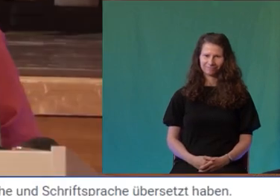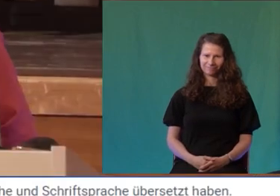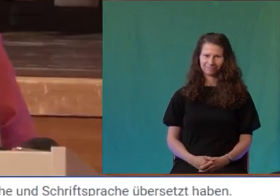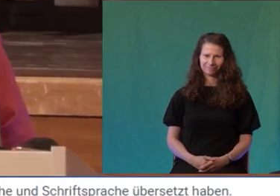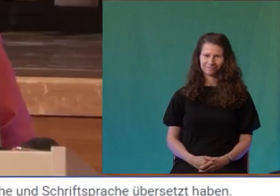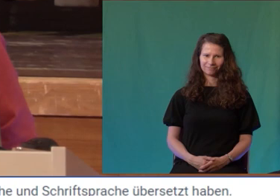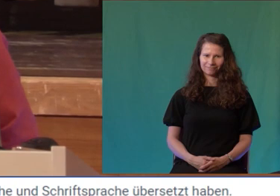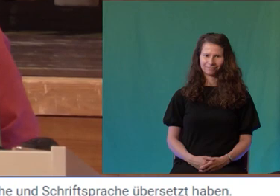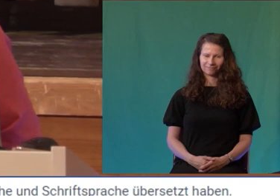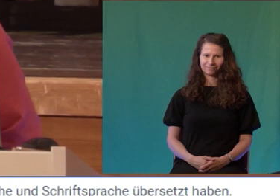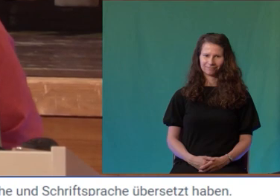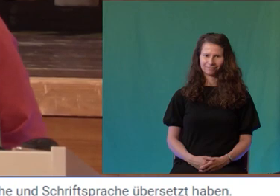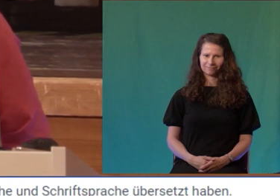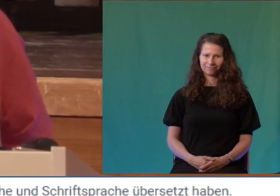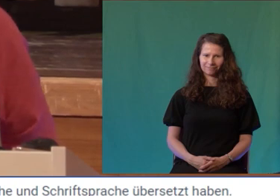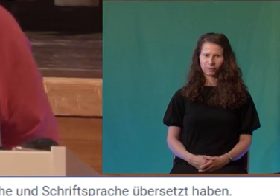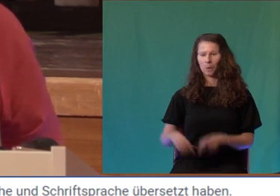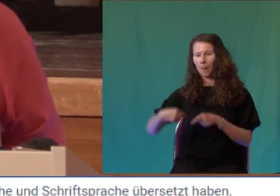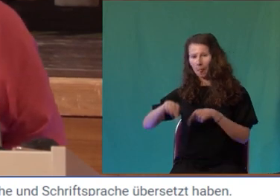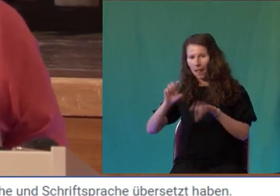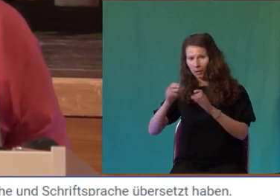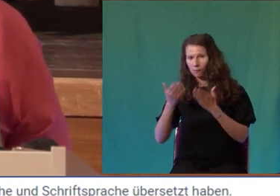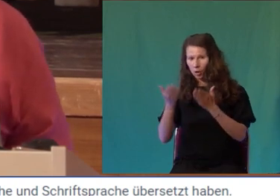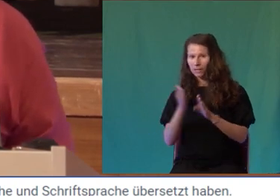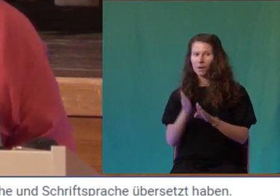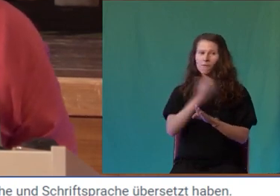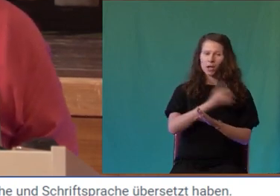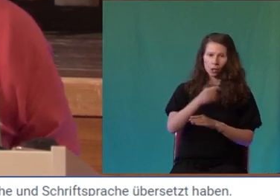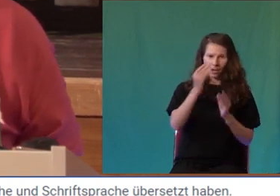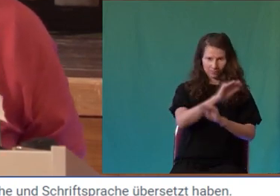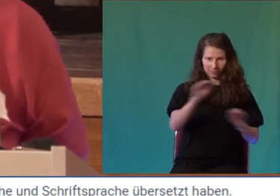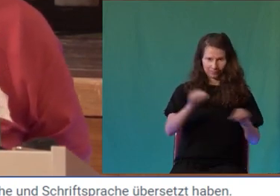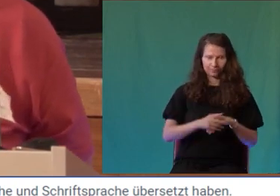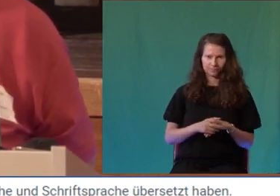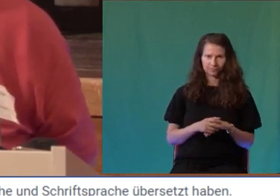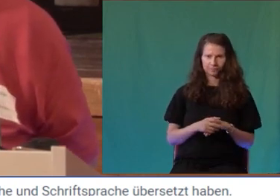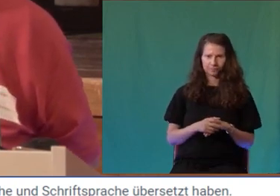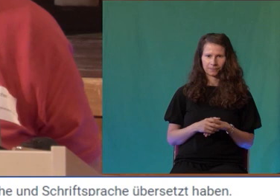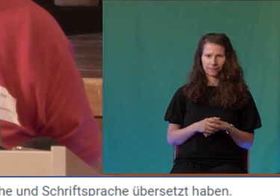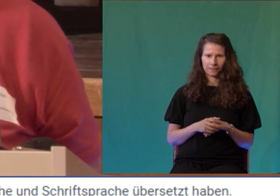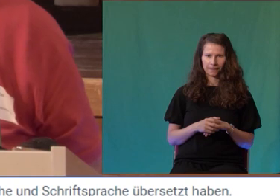nach Einsatz bevor ich die Erklärung vorlese es hat vorhin in ganz